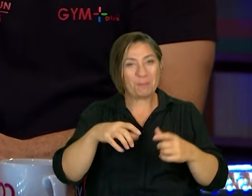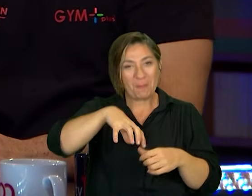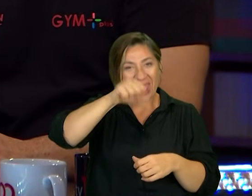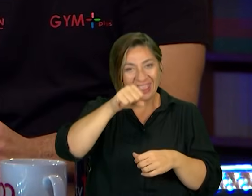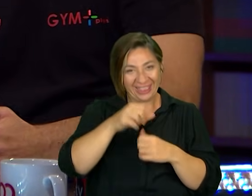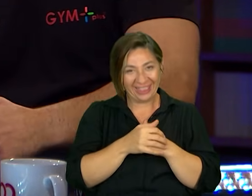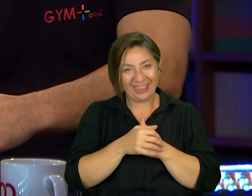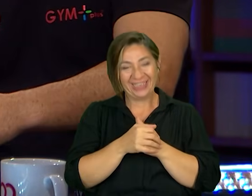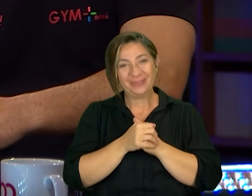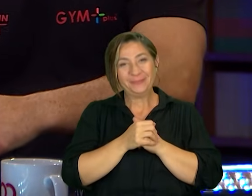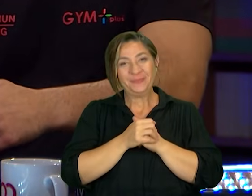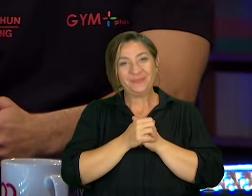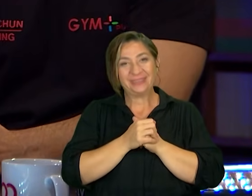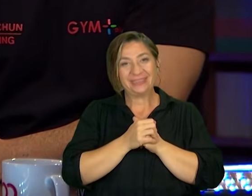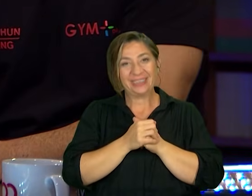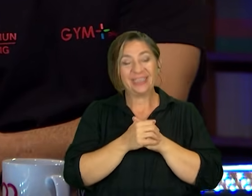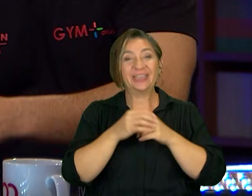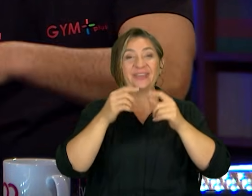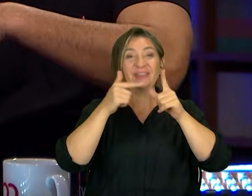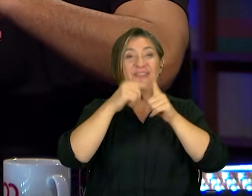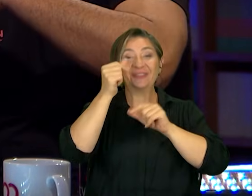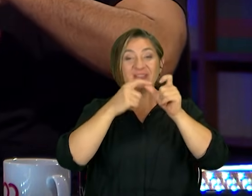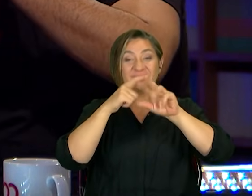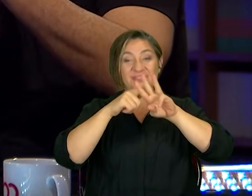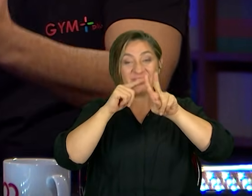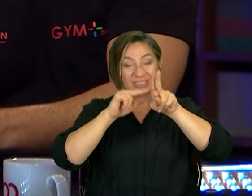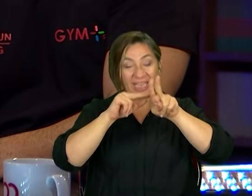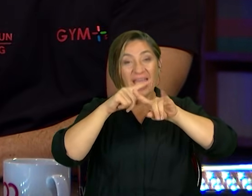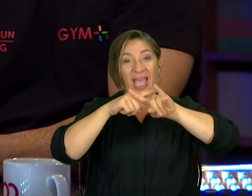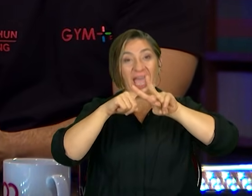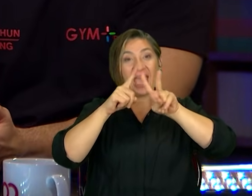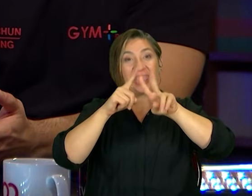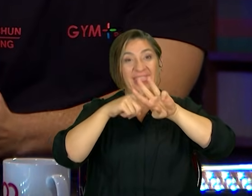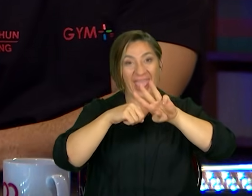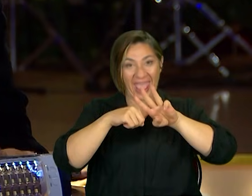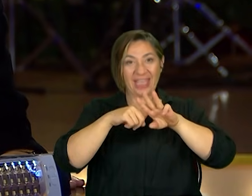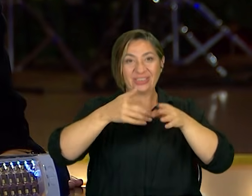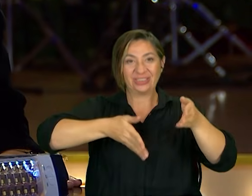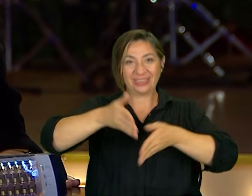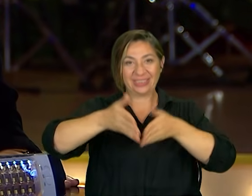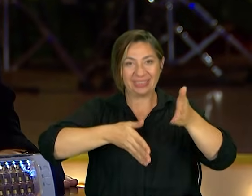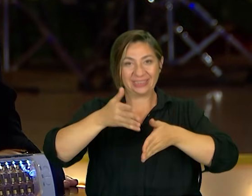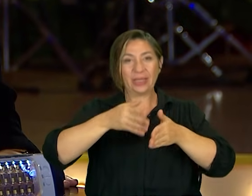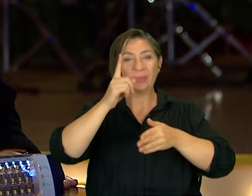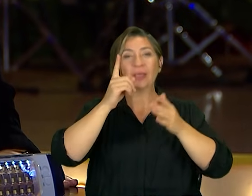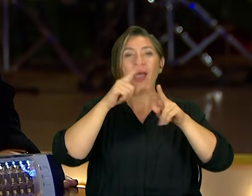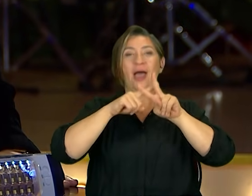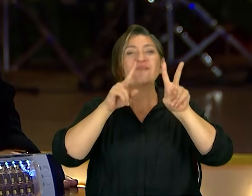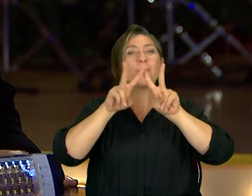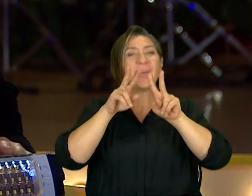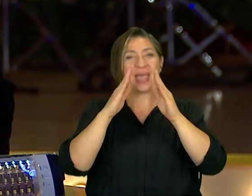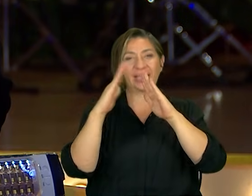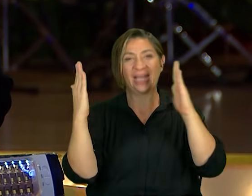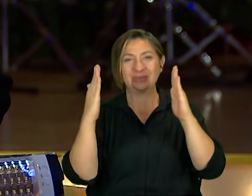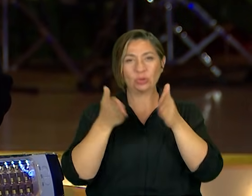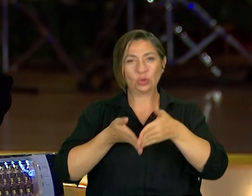Bakırköy'de Fişekhane Caddesi'ndeyiz. Bu kapasite falan AVM... Sahi sorun yok, bir kültür hizmeti onun için bahsedebiliyoruz.